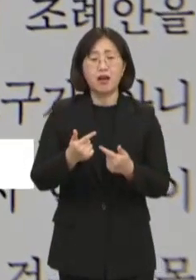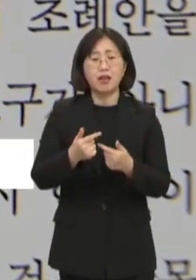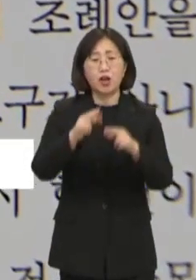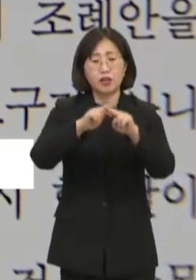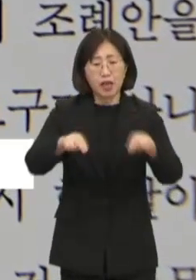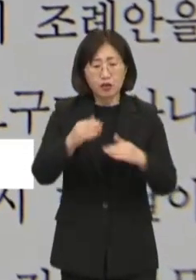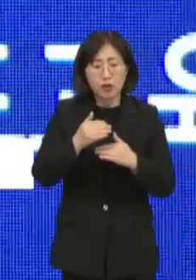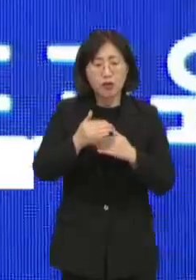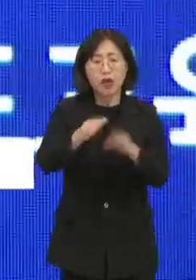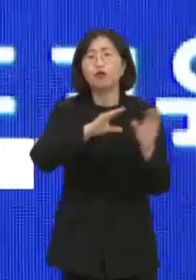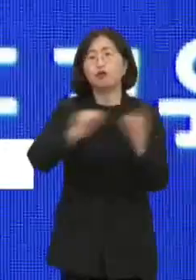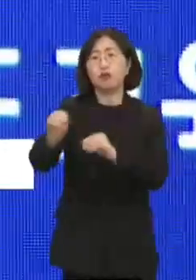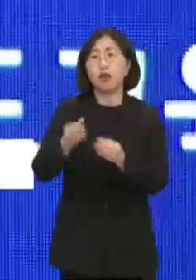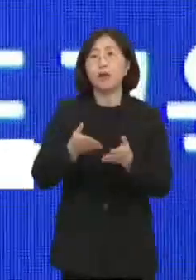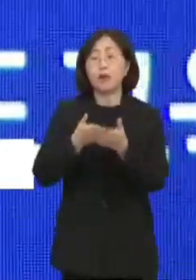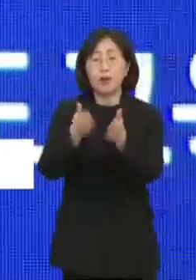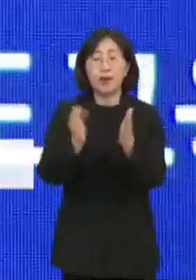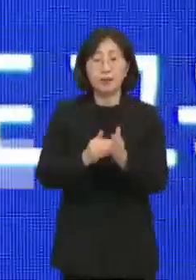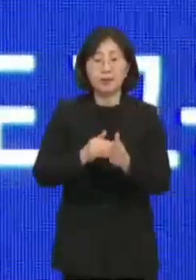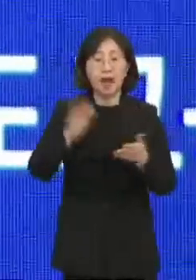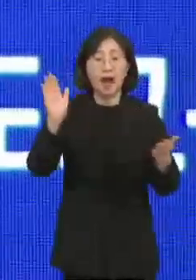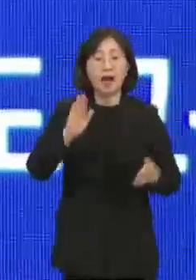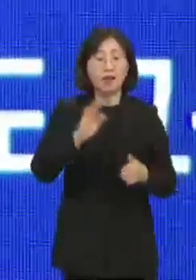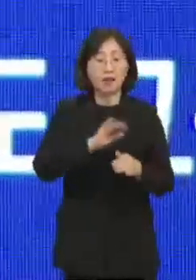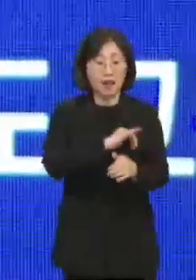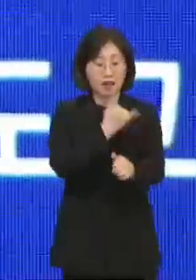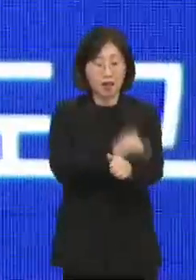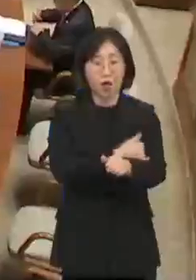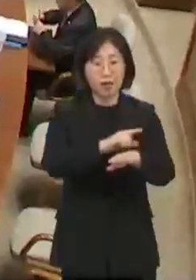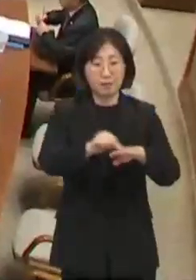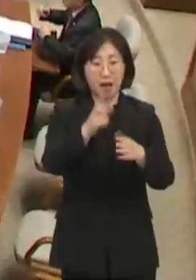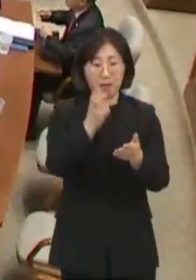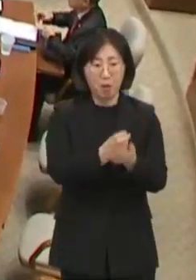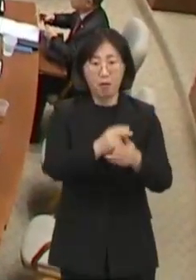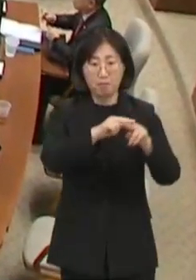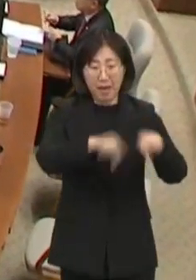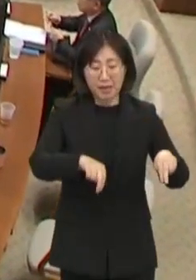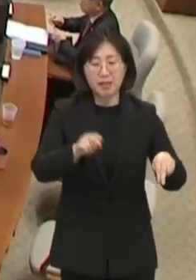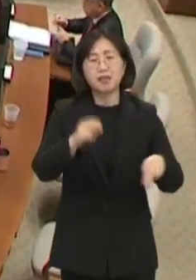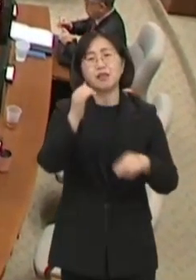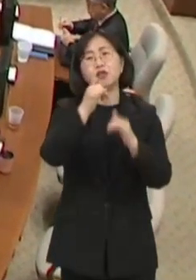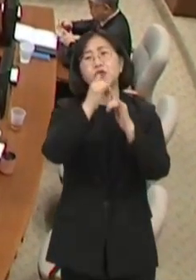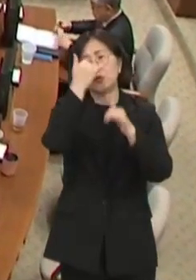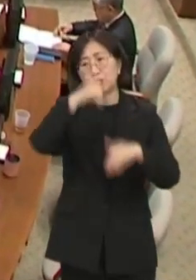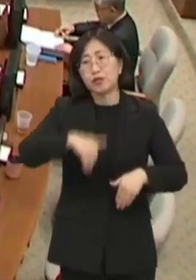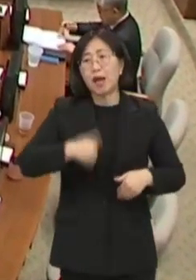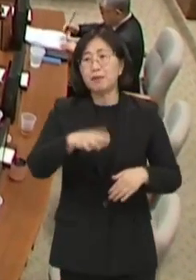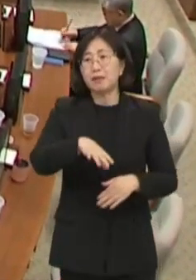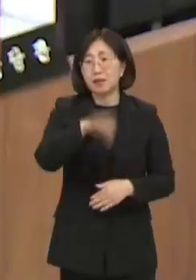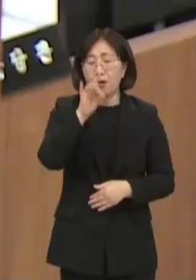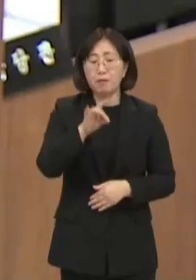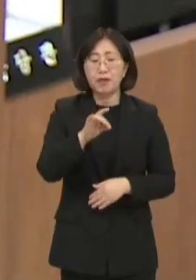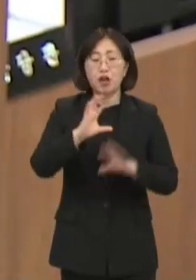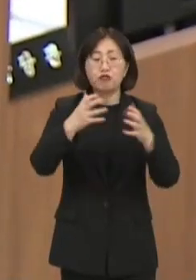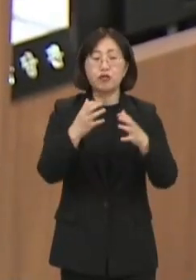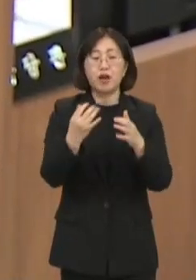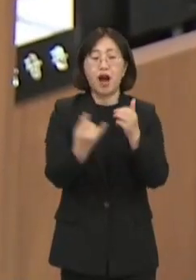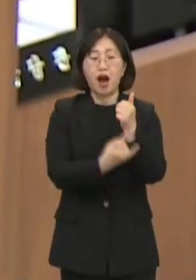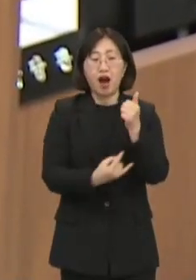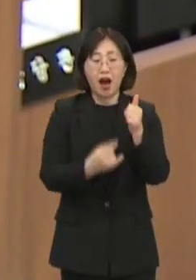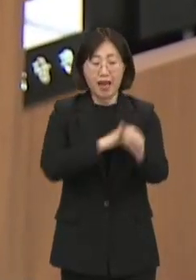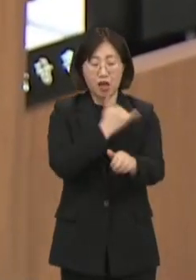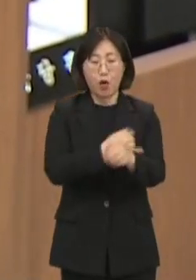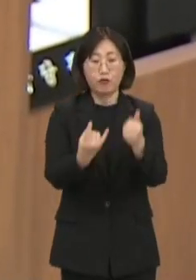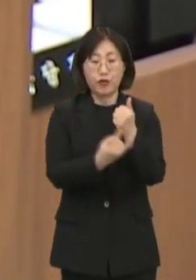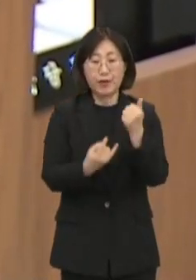중단을 요구했습니다. 학생 인권조례 폐지는 충남이 전국 첫 사례로 최근 국가인권위원회가 조례안 존치가